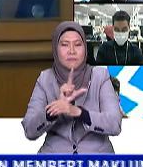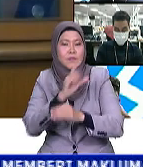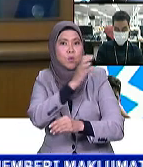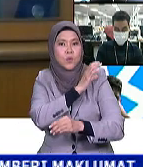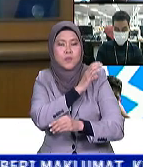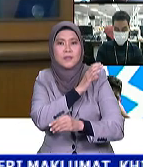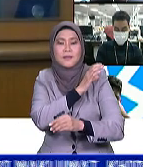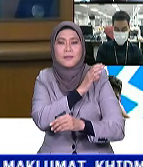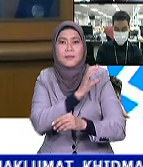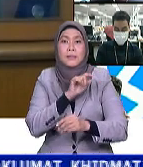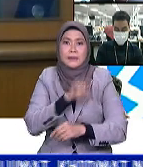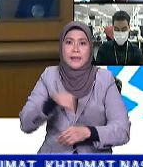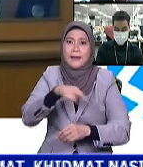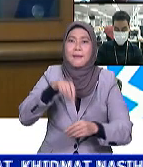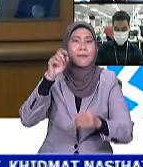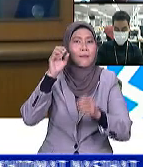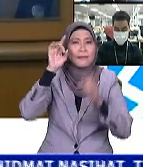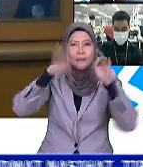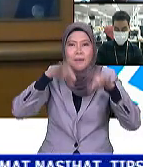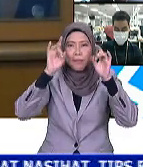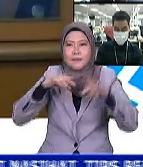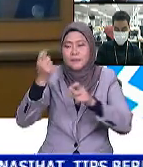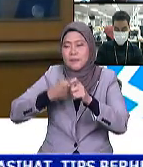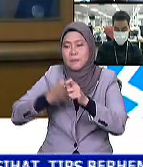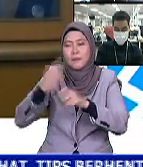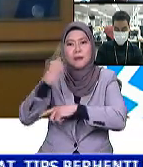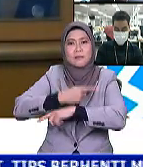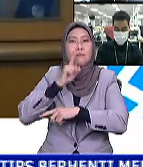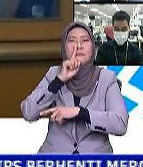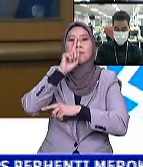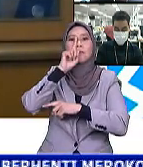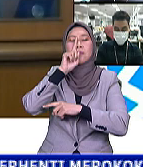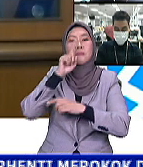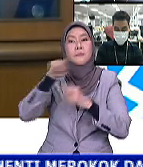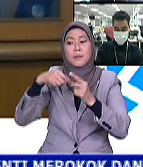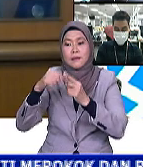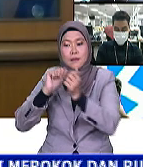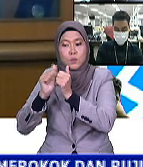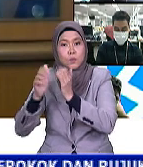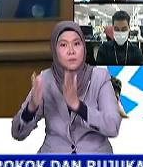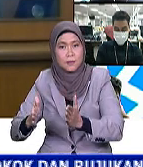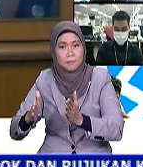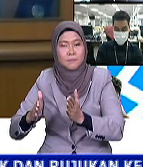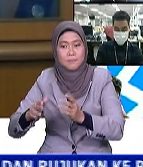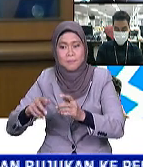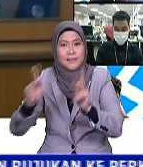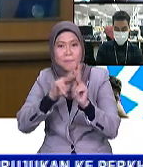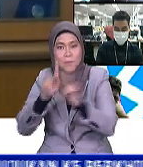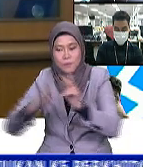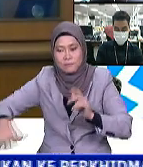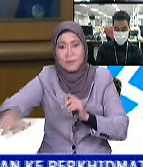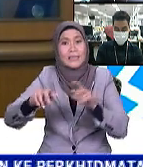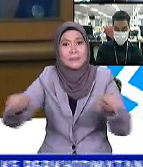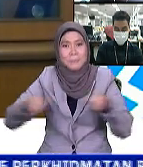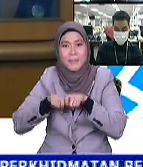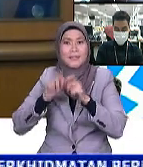mereka akan di-test every day ketika mereka di atlet village. Namun